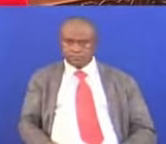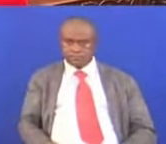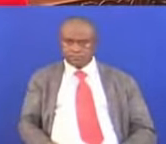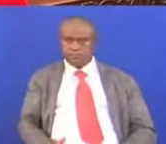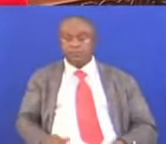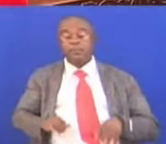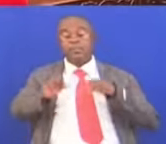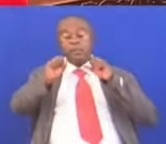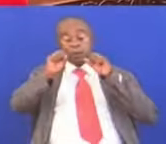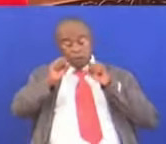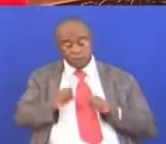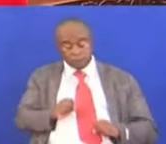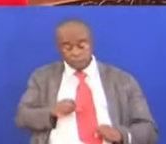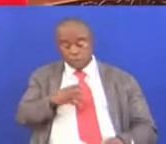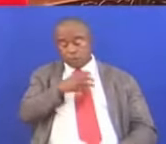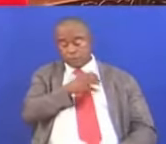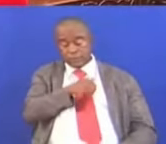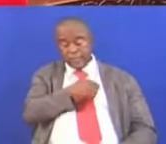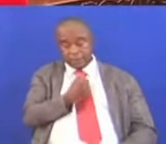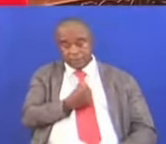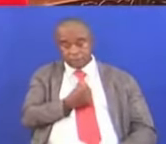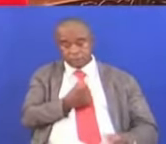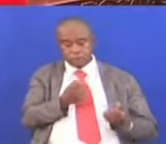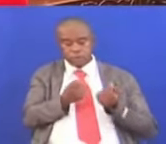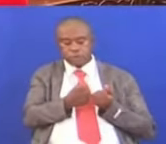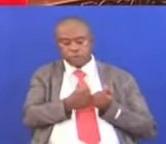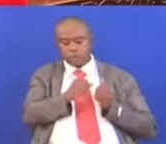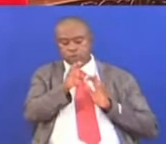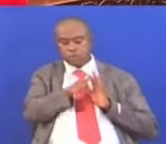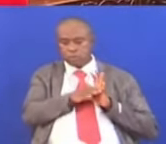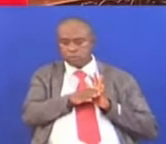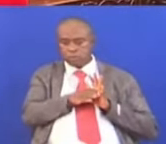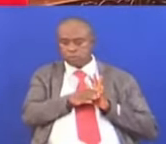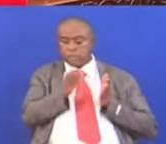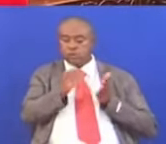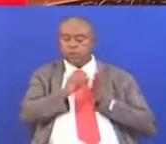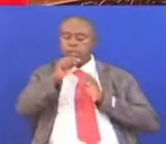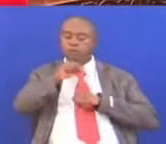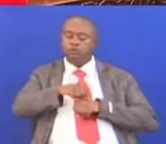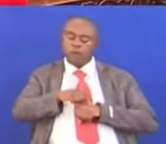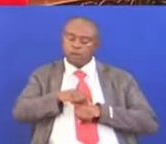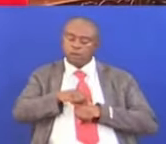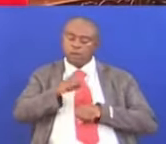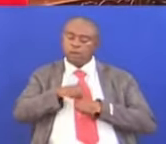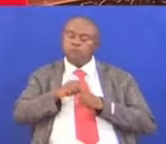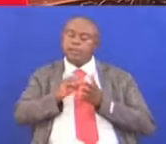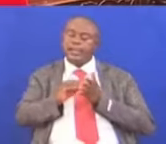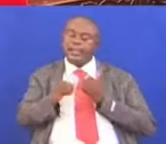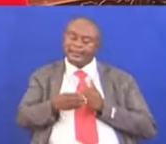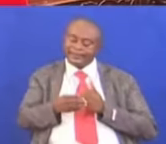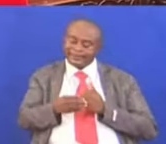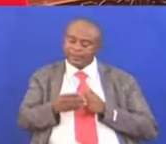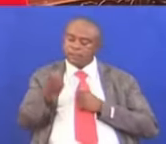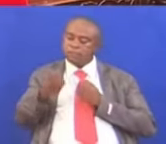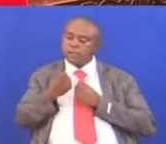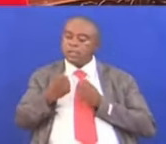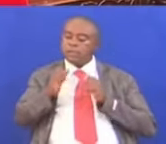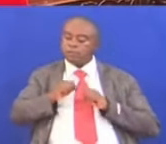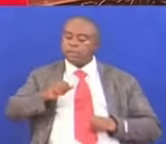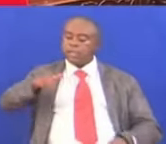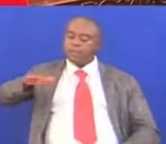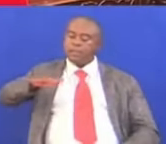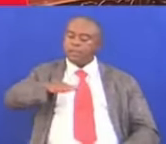wau wizara ya fedha ije na mpango isti muda ni muda gani ni wakati gani magari yaki